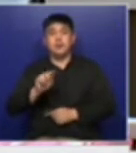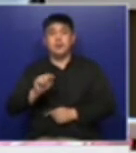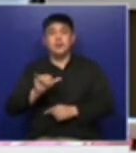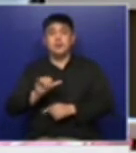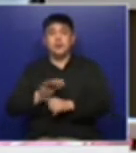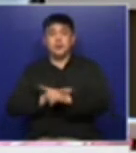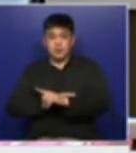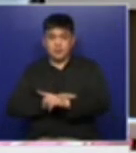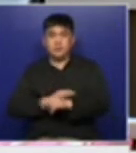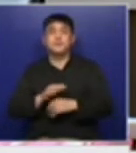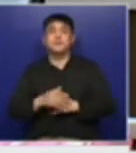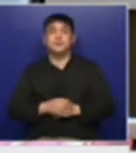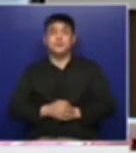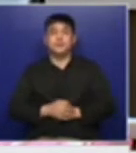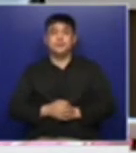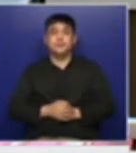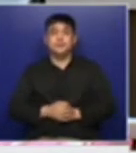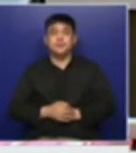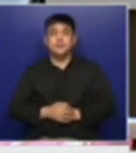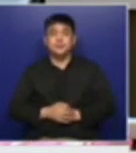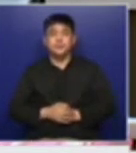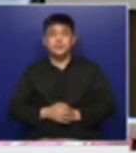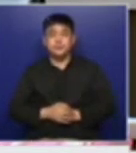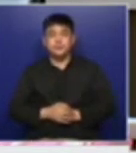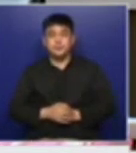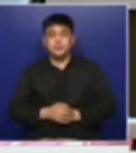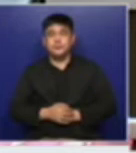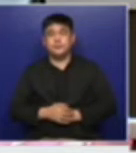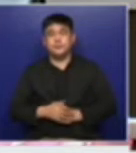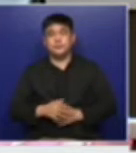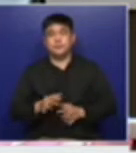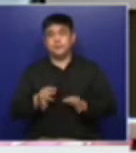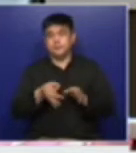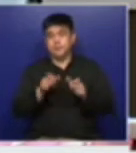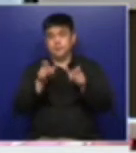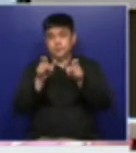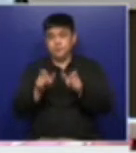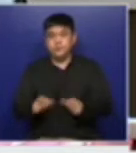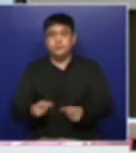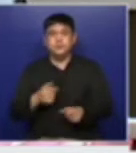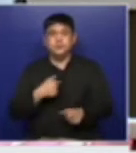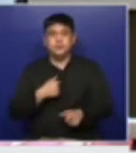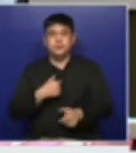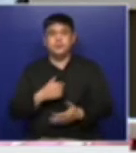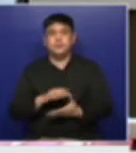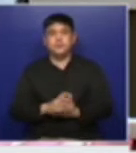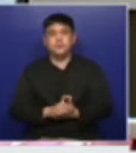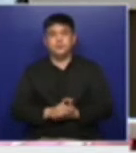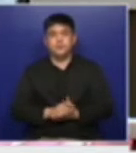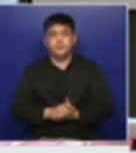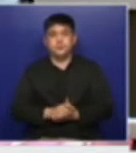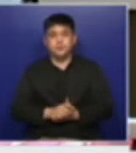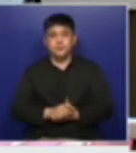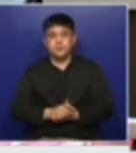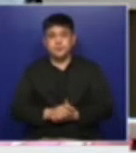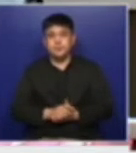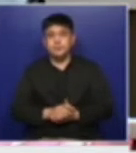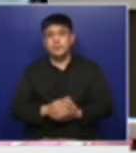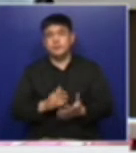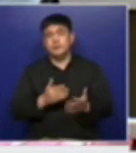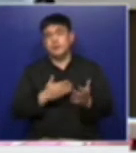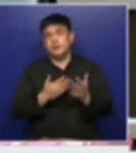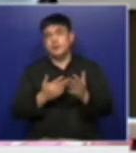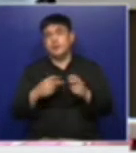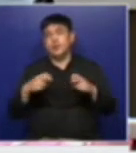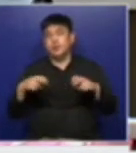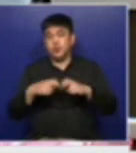ใหญ่ผ้าไหมงามประคำสวยล่ำรวยประสาทประกาศหวานข้าวสารหอมพ